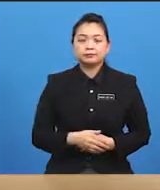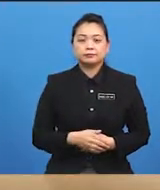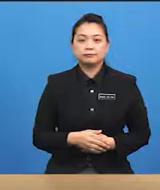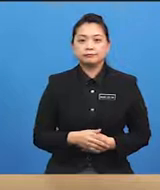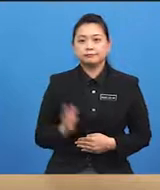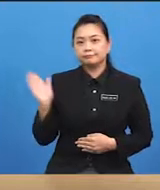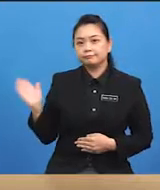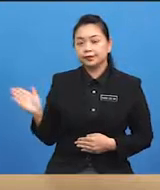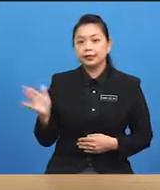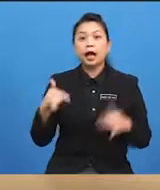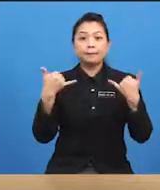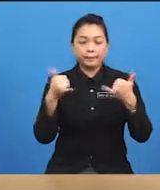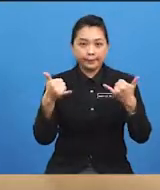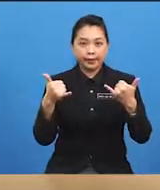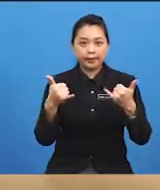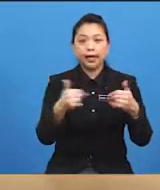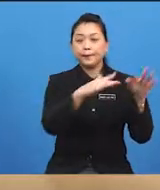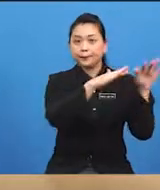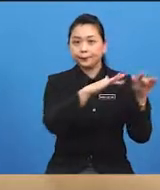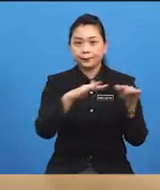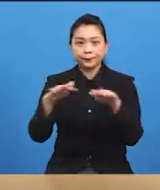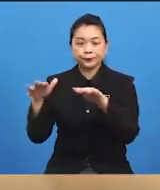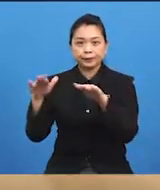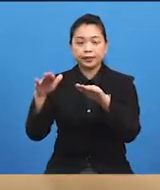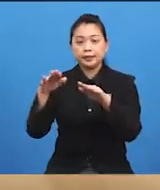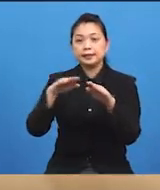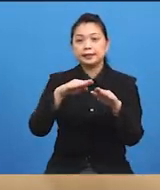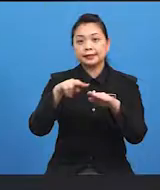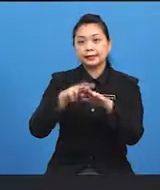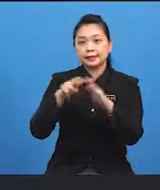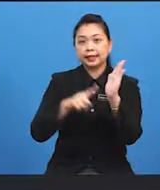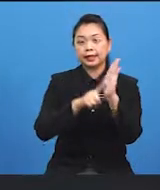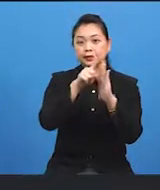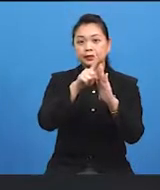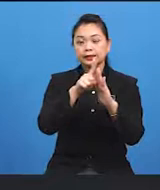Saudari Nor, sila mainkan skill A major secara menaik dan menurun.